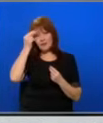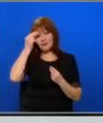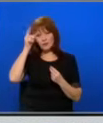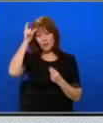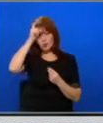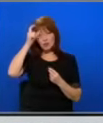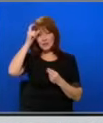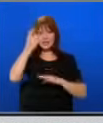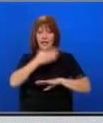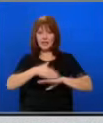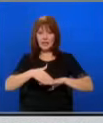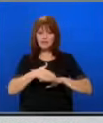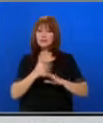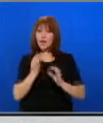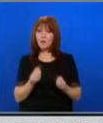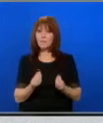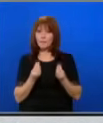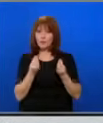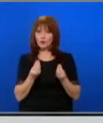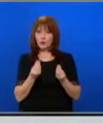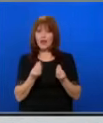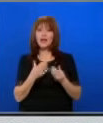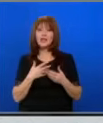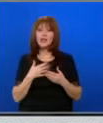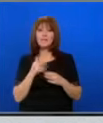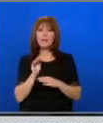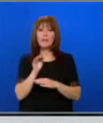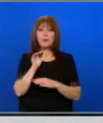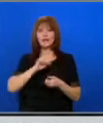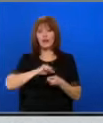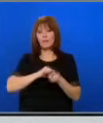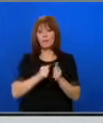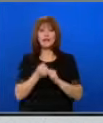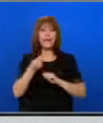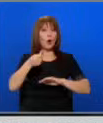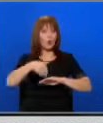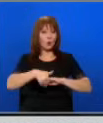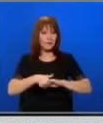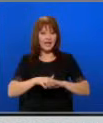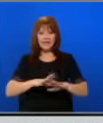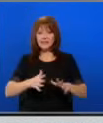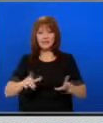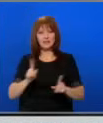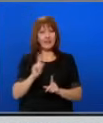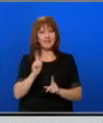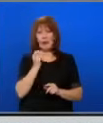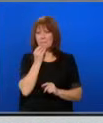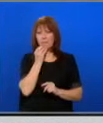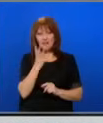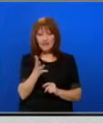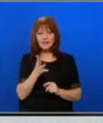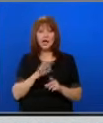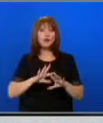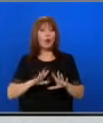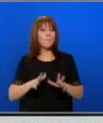граница, е сериозно подобрение. В страната има и напредък по отношение на борбата с корупцията. Ситуацията не е перфектна, но положението